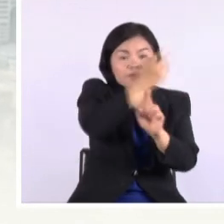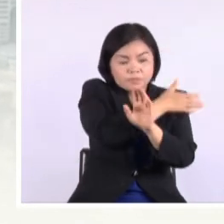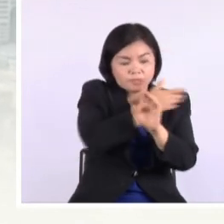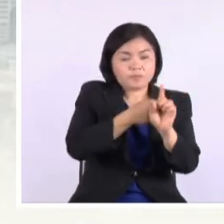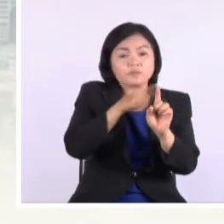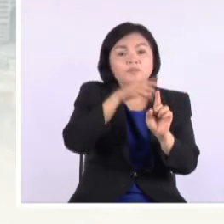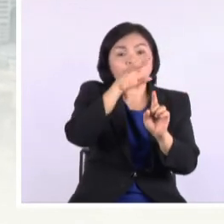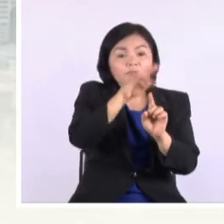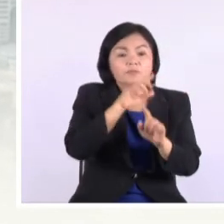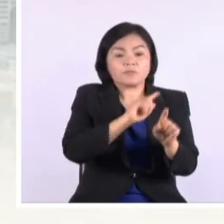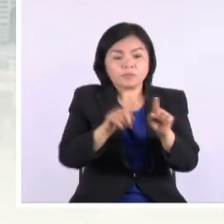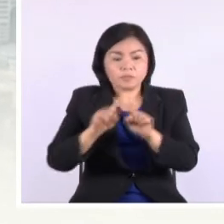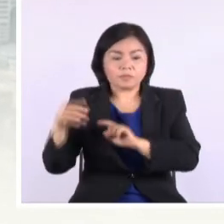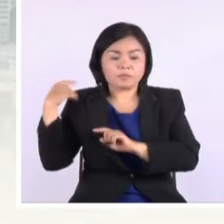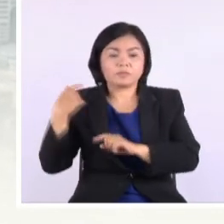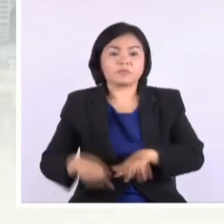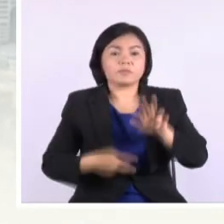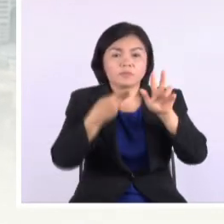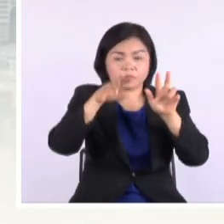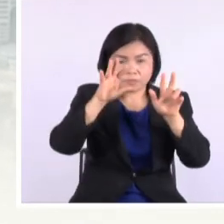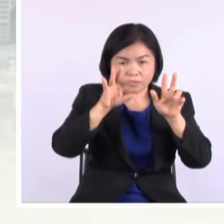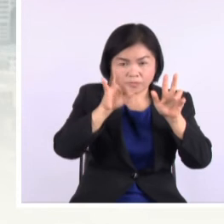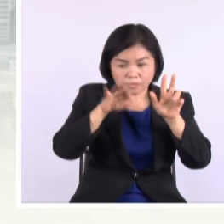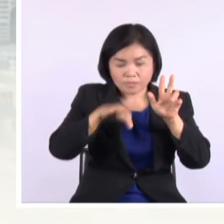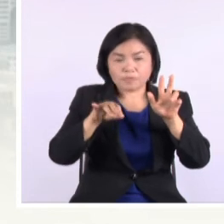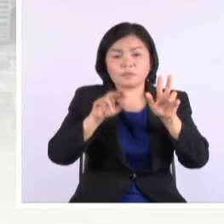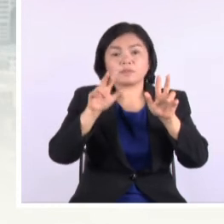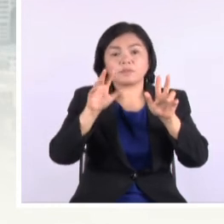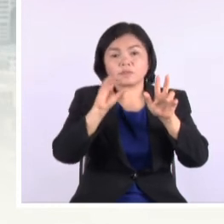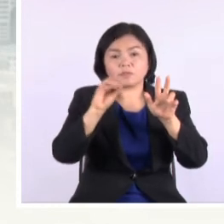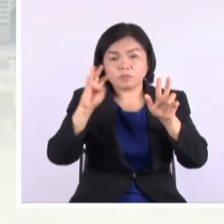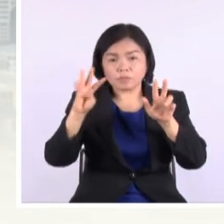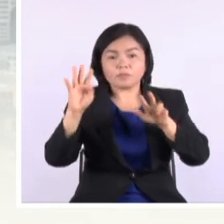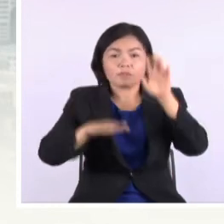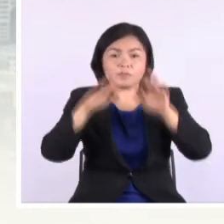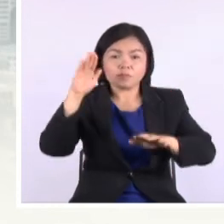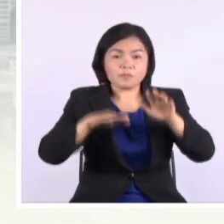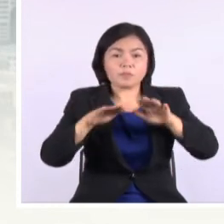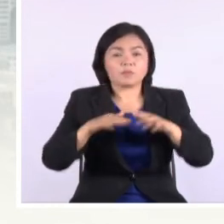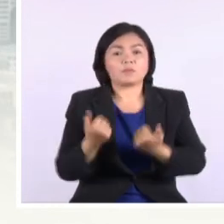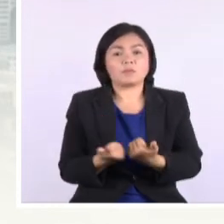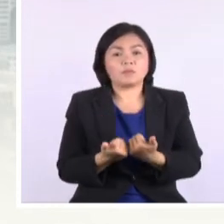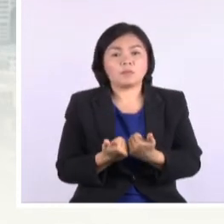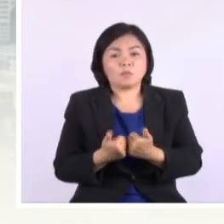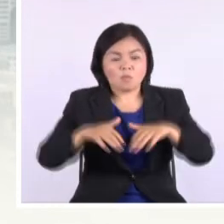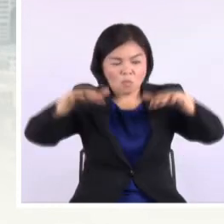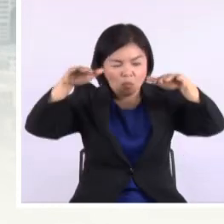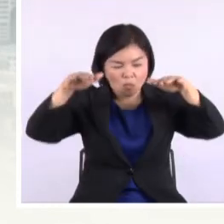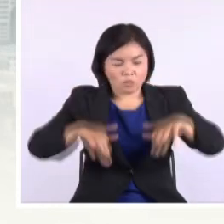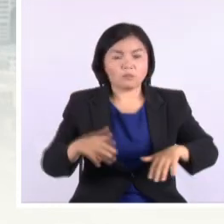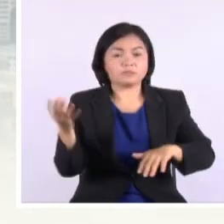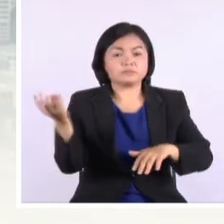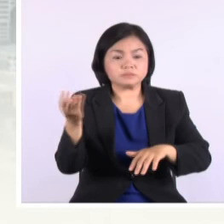จำนวน 3หมื่นเก้าพันสี่ร้อยนะครับลดลง 13เปอร์เซ็นต์เทียบกับช่วงเดียวกันของปีที่แล้วครับมียอดเรื่องกิจการ